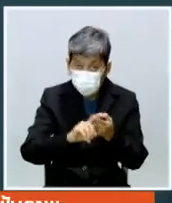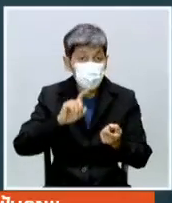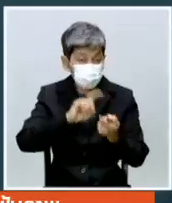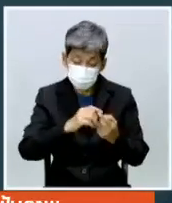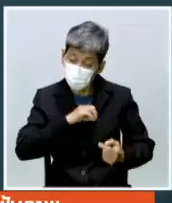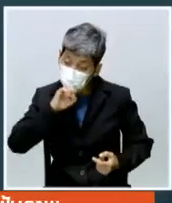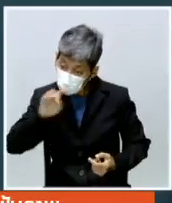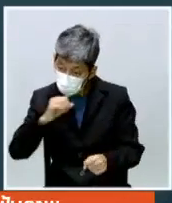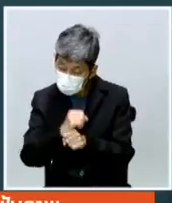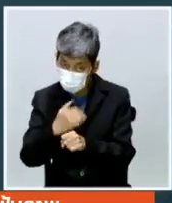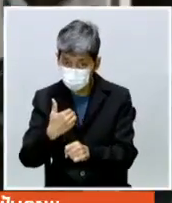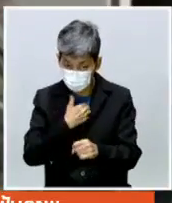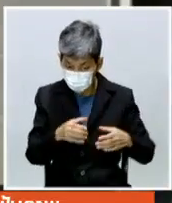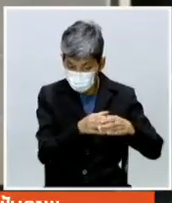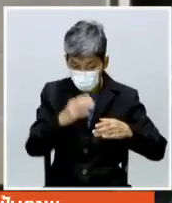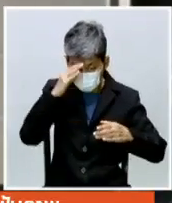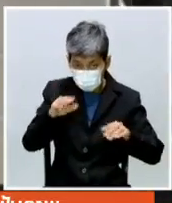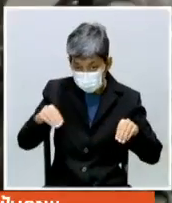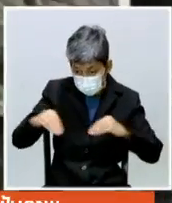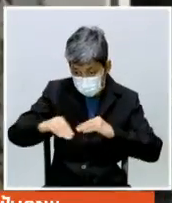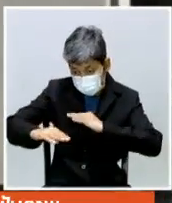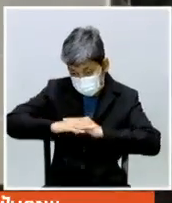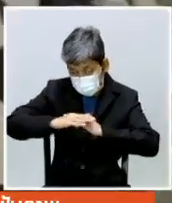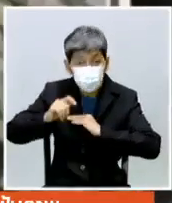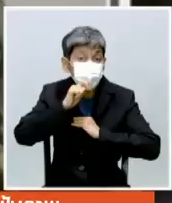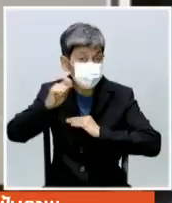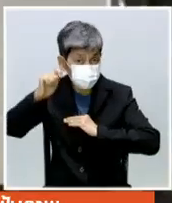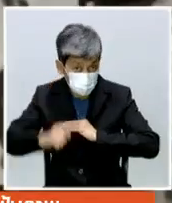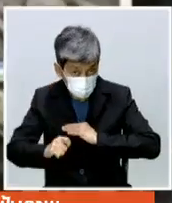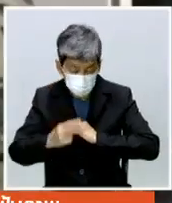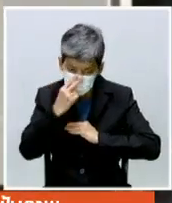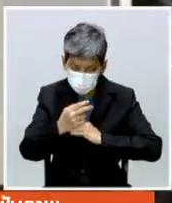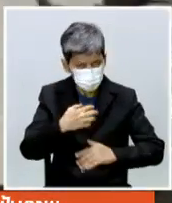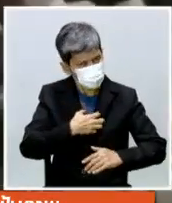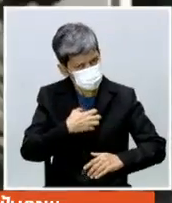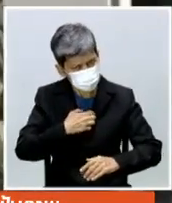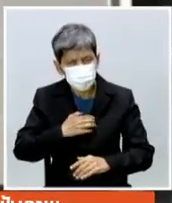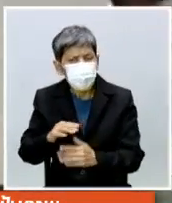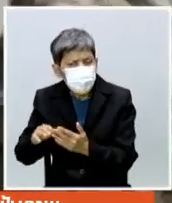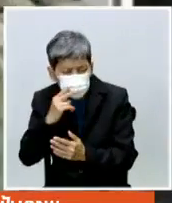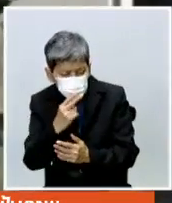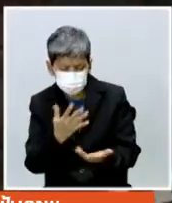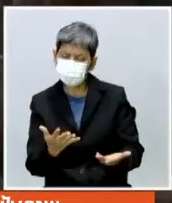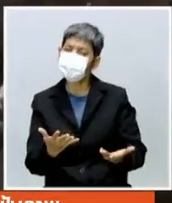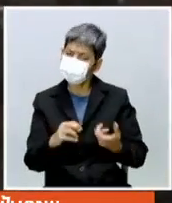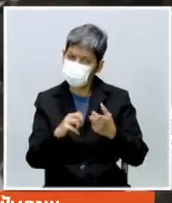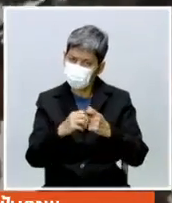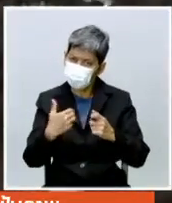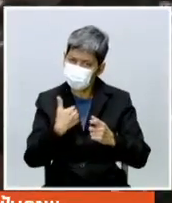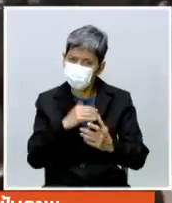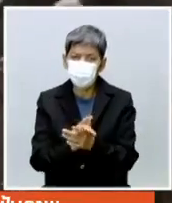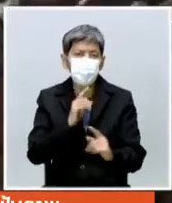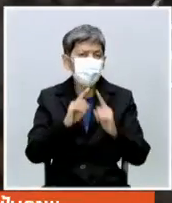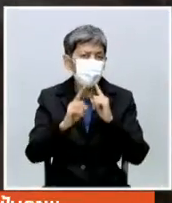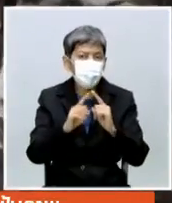รัสเซียท่ามกลางการวางกองกำลังประชิดชายแดนยูเครนจะไม่สอดคล้องกับความต้องการของชาติตะวันตกก็ตามเธอระบุว่า